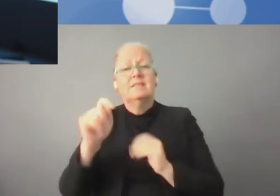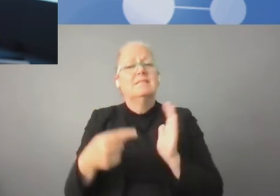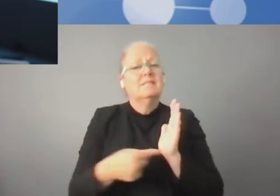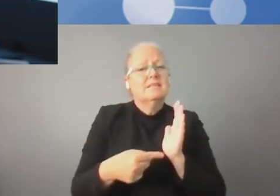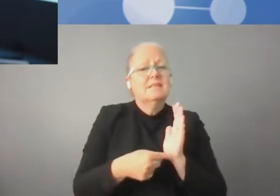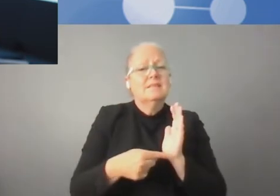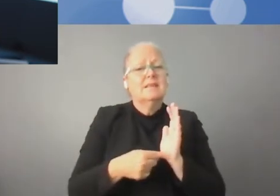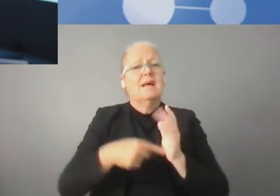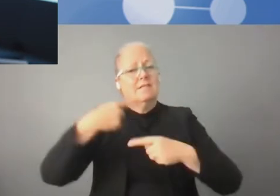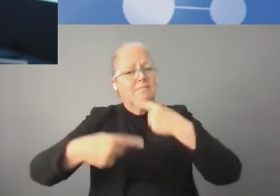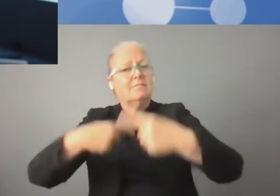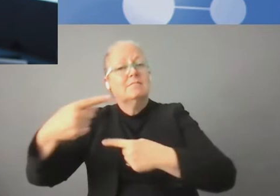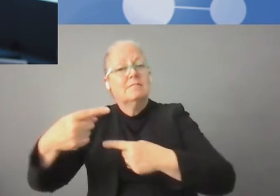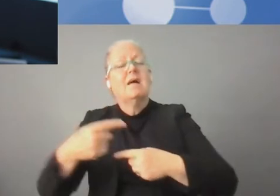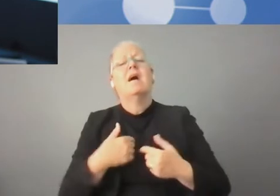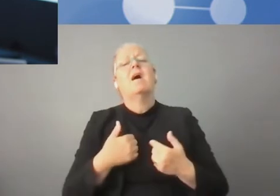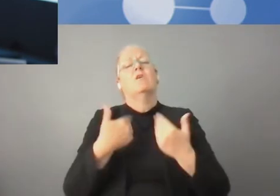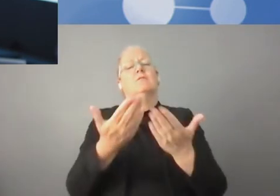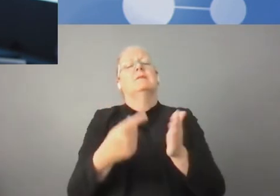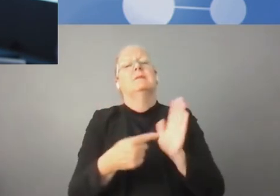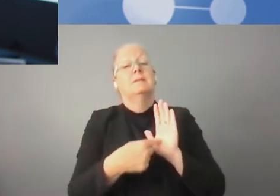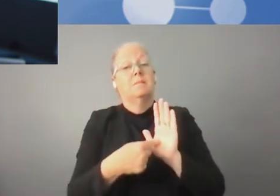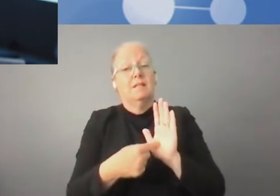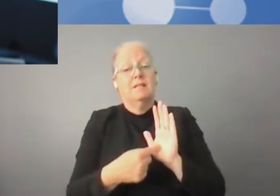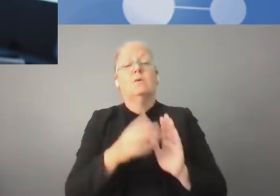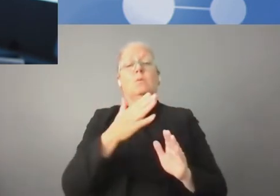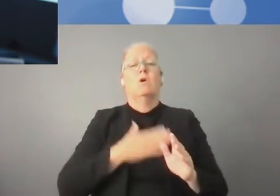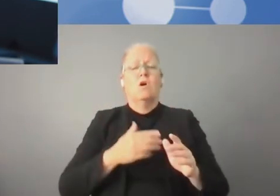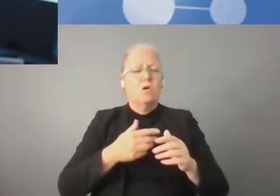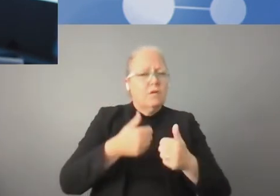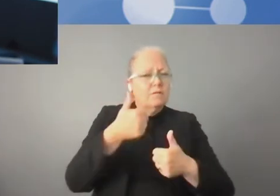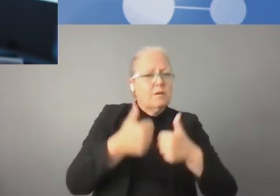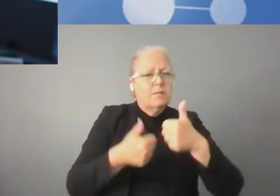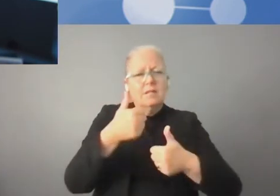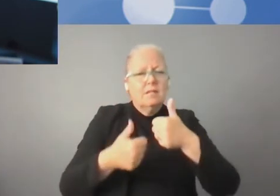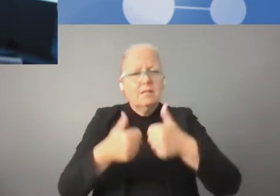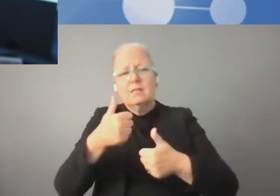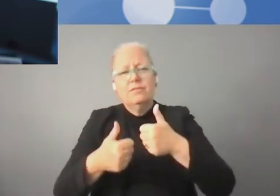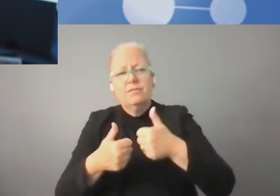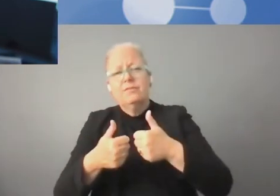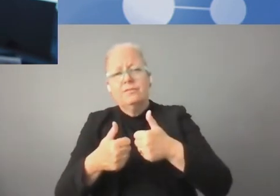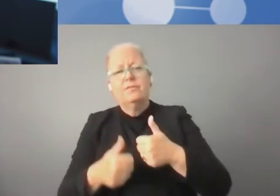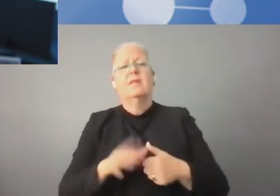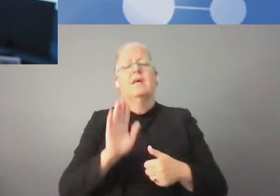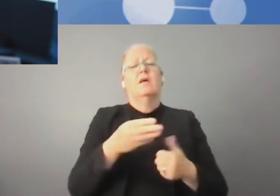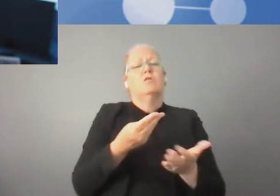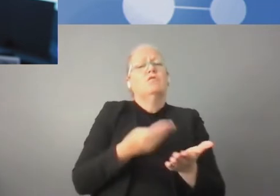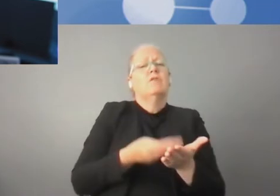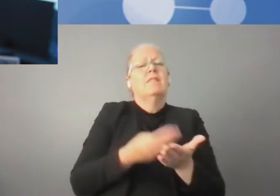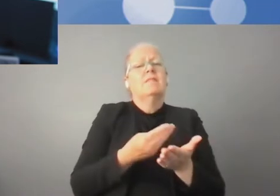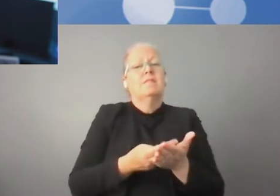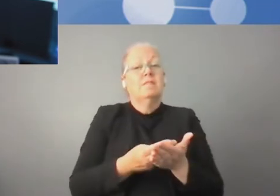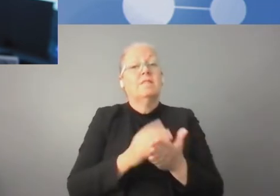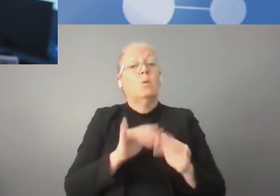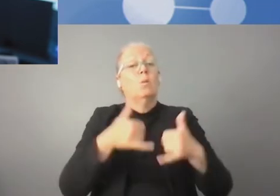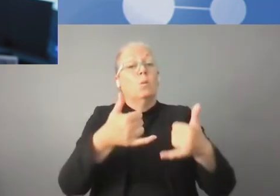几年增加了20%，所以这一定是我们经济的一个非常积